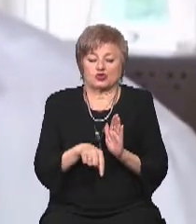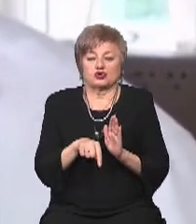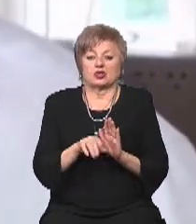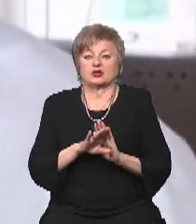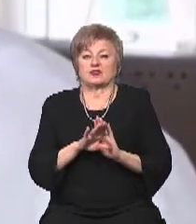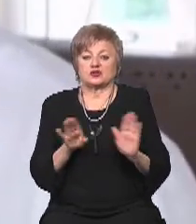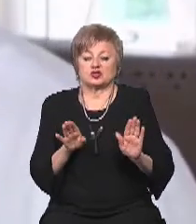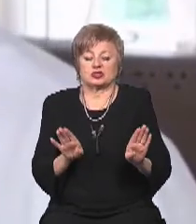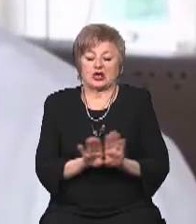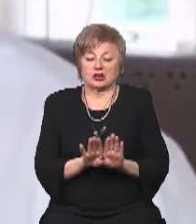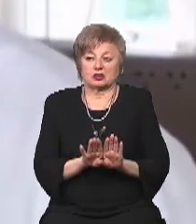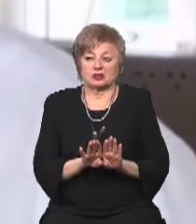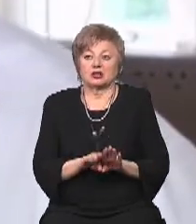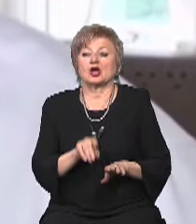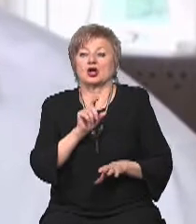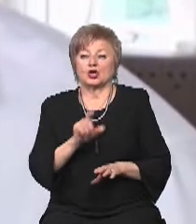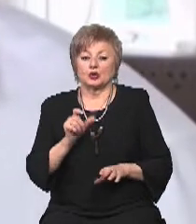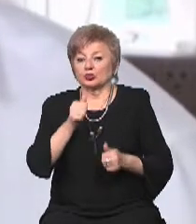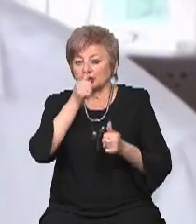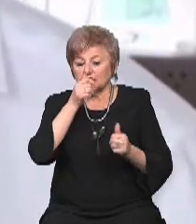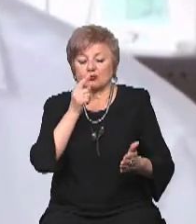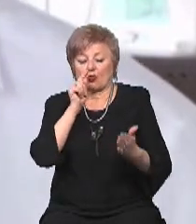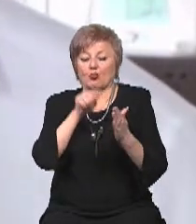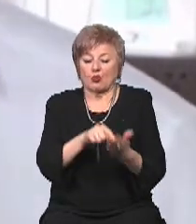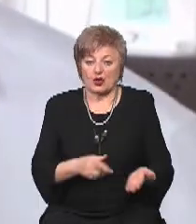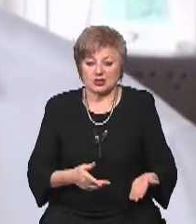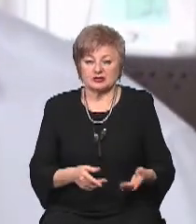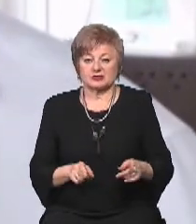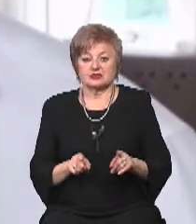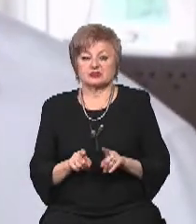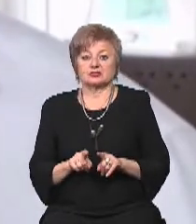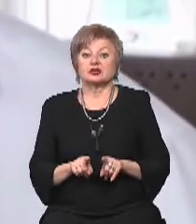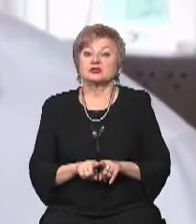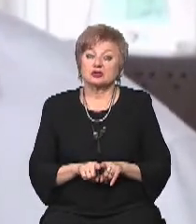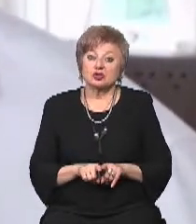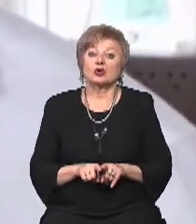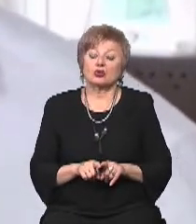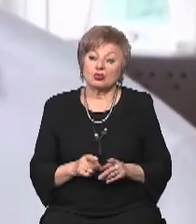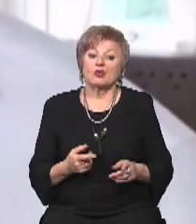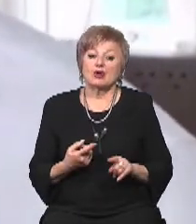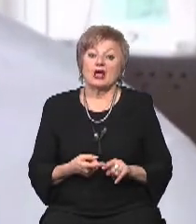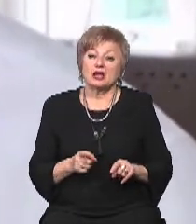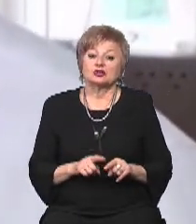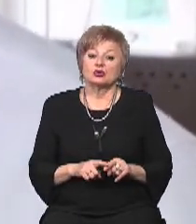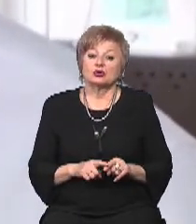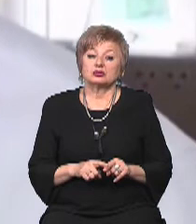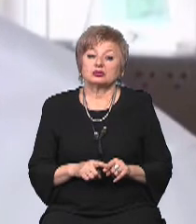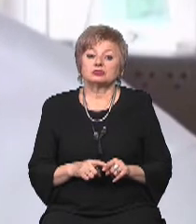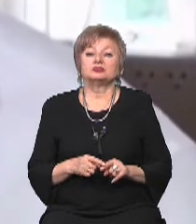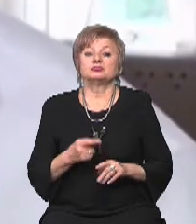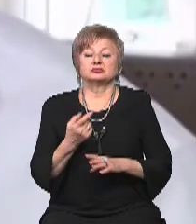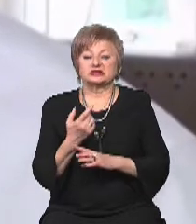цей кабінет закритий і люди не можуть в нього попасти, да, тому це така загальна доступність. Ну і, безумовно, це вимоги